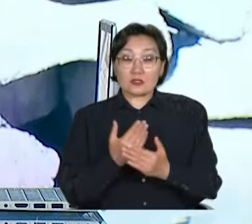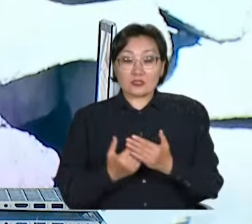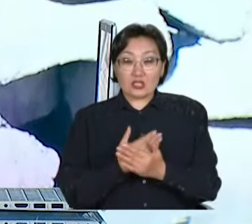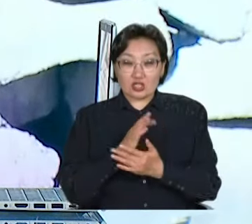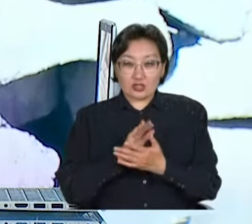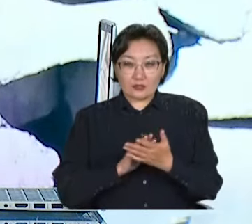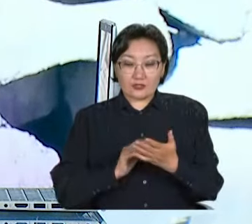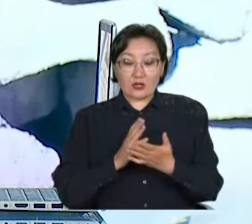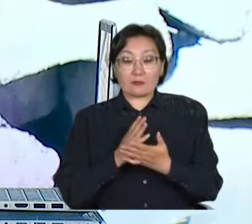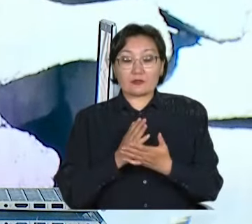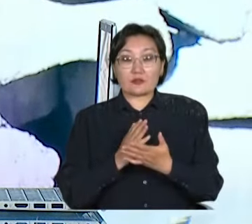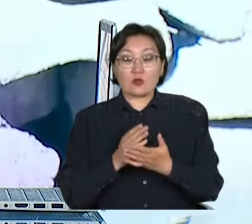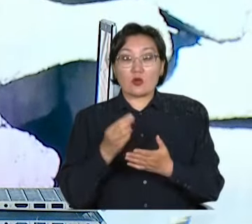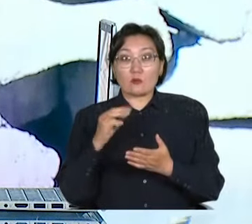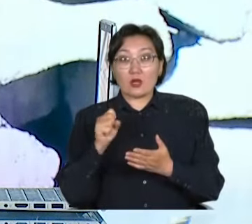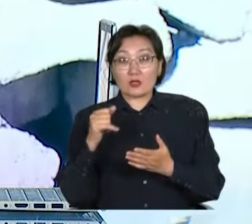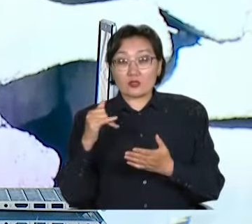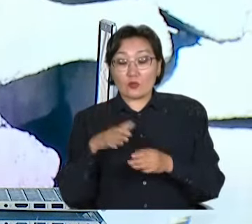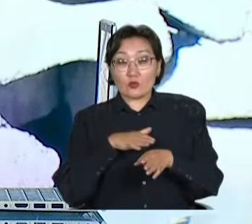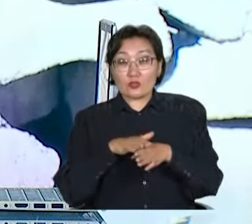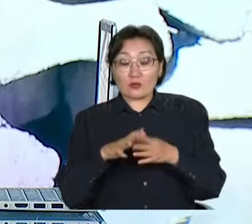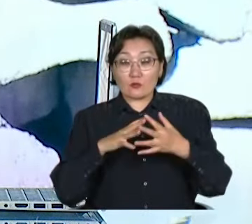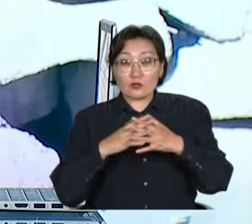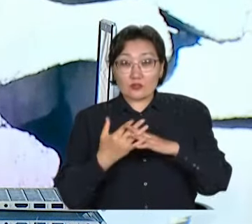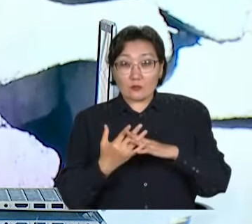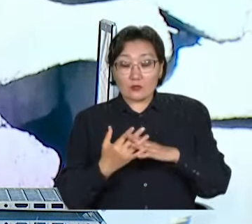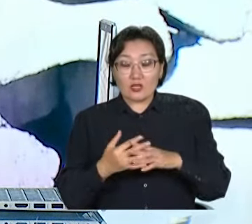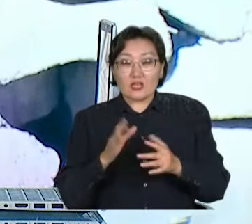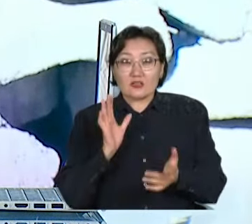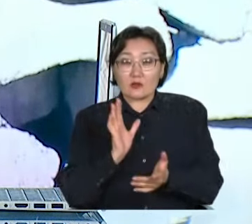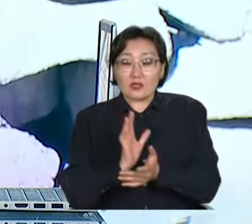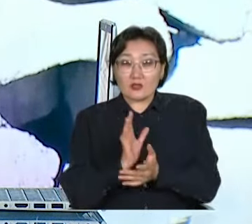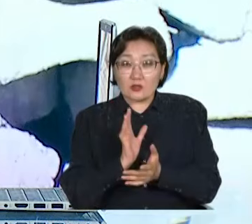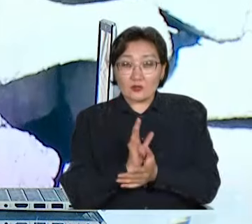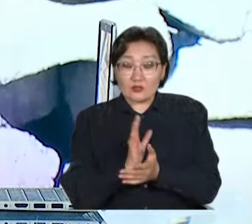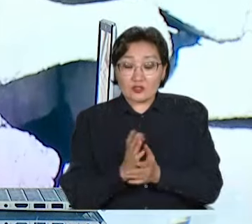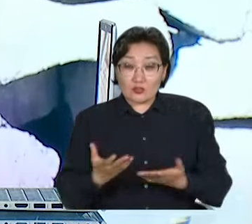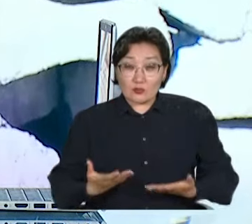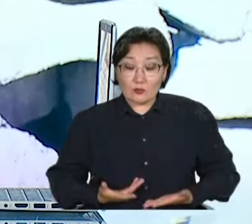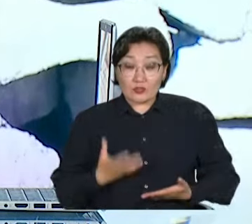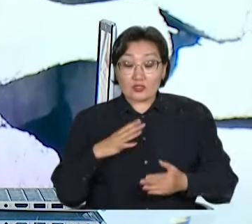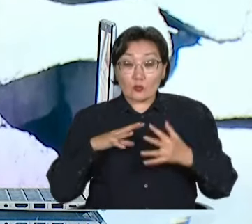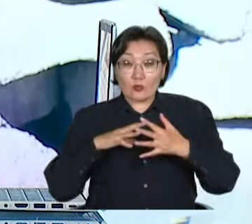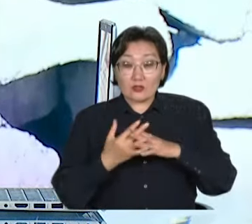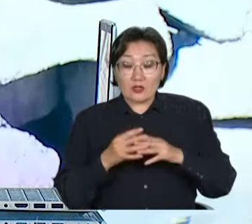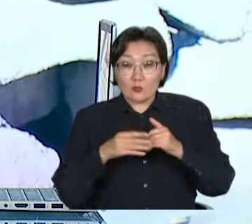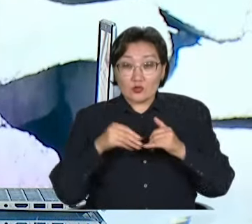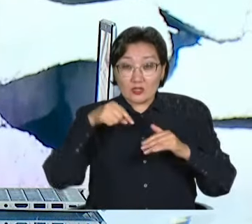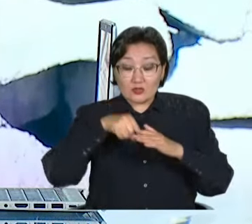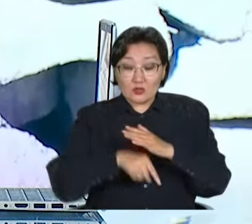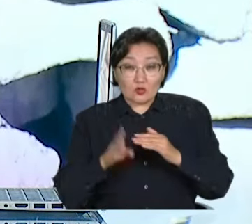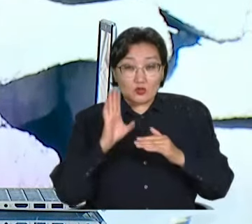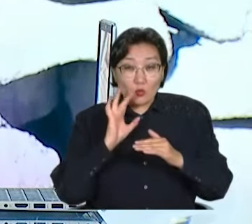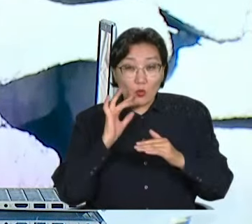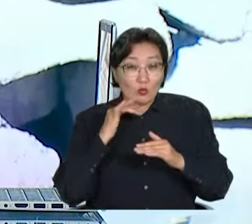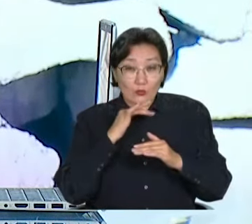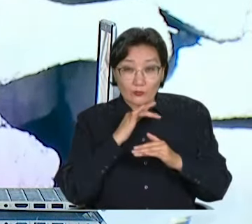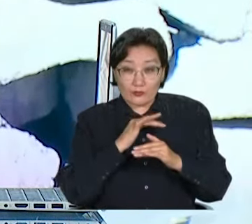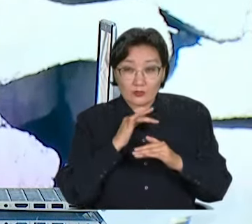Тікелей эфирде жаңалықтар. Маңғыстауда бүтін бір ауыл батпаққа батып отыр. Өйткені елді мекенде жер асты суы көп.